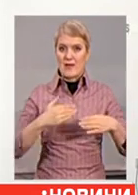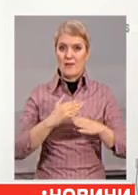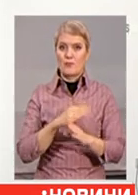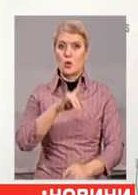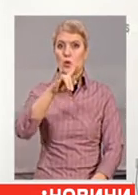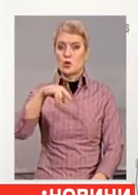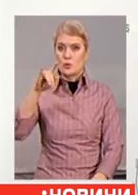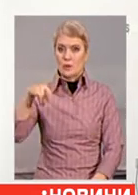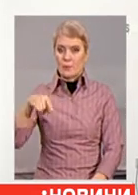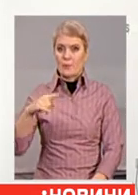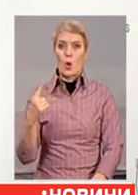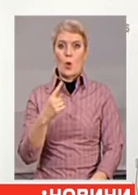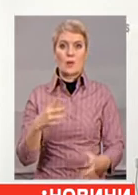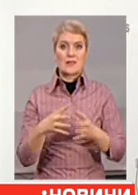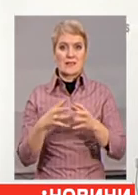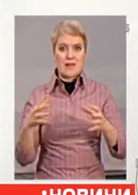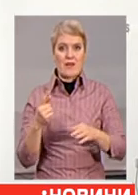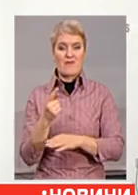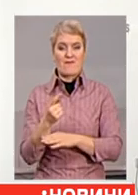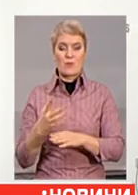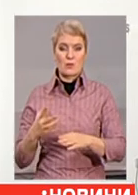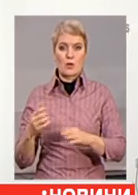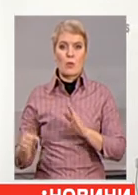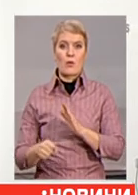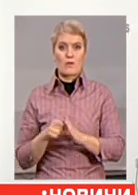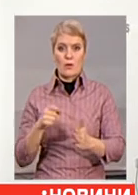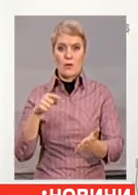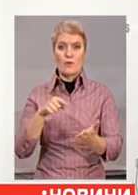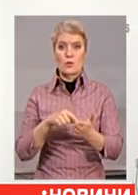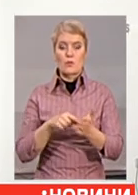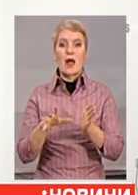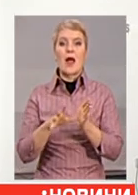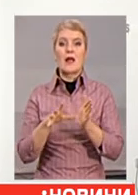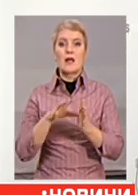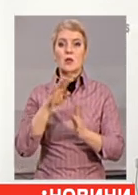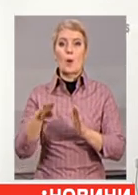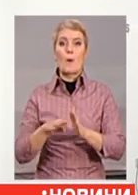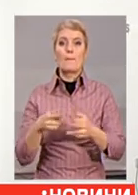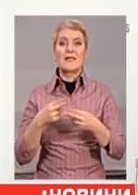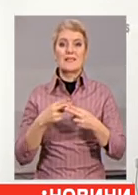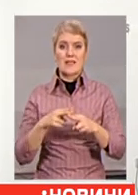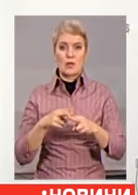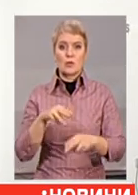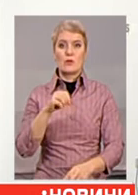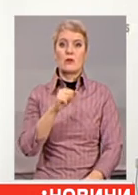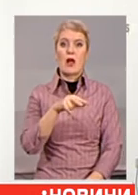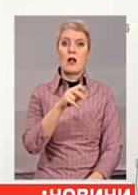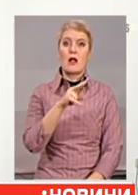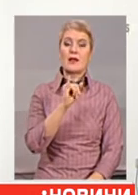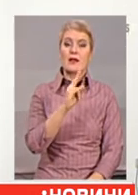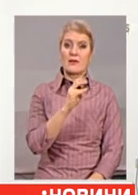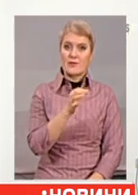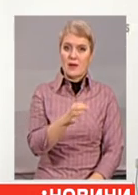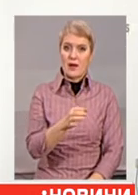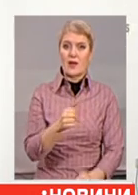шибки. Один із снарядів, випущених бойовиками, влучив в електропідстанцію, в результаті чого Талаківка і по